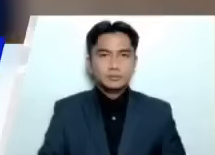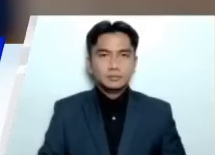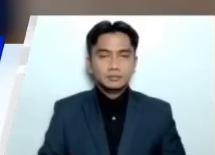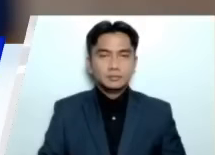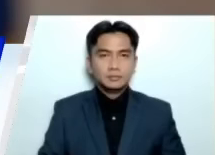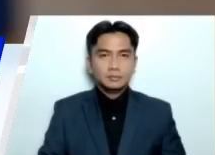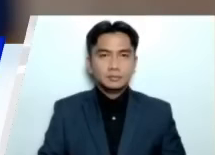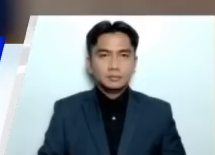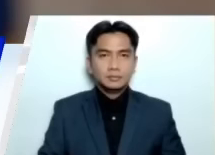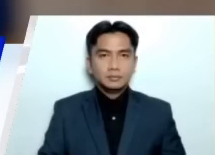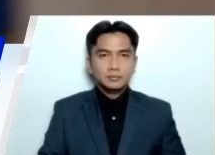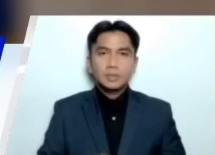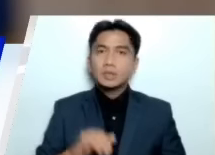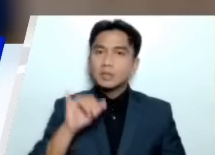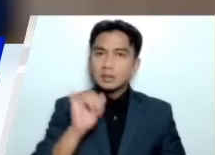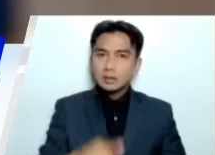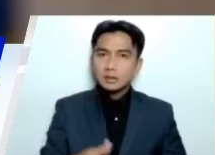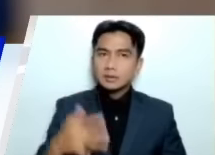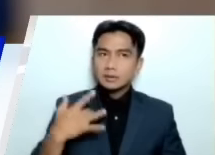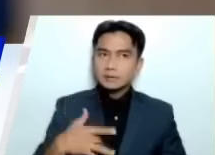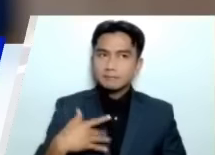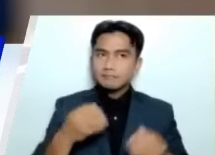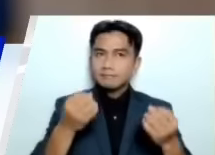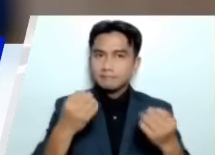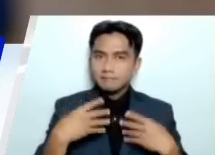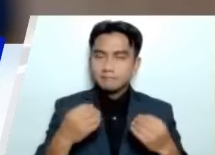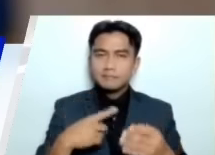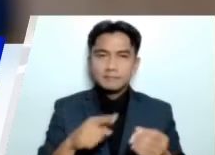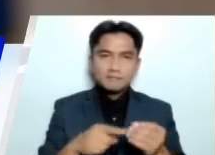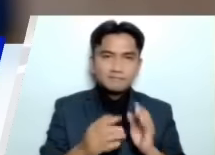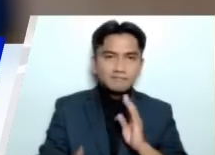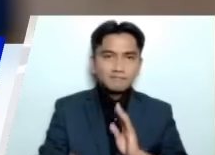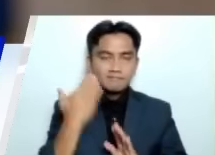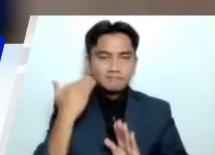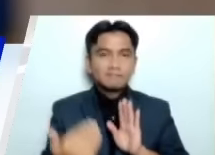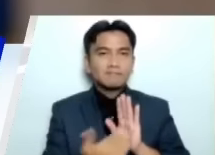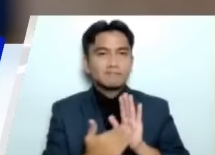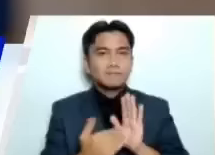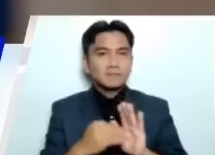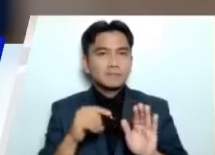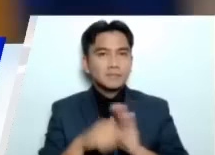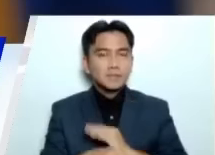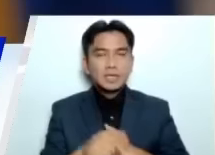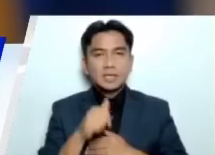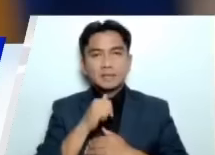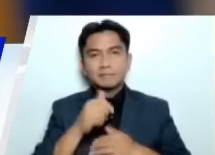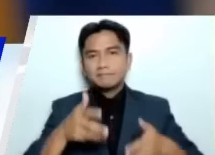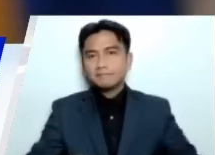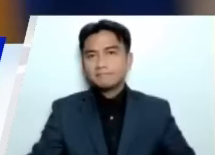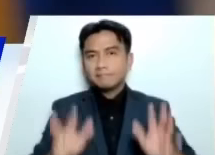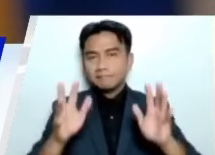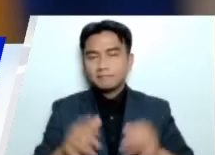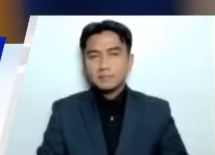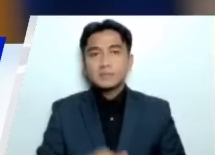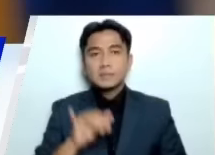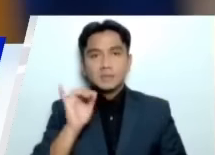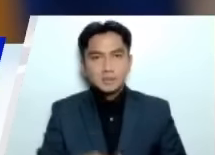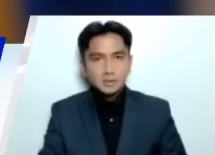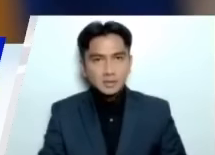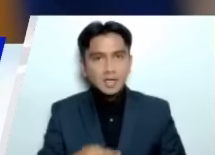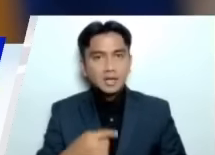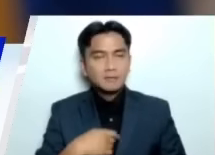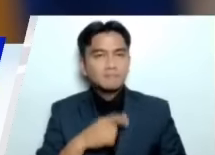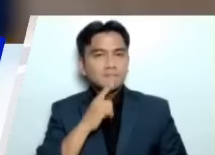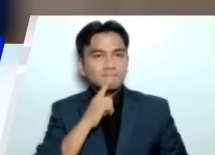Yung ganyang kriminal na pagtatangka ay hindi dapat pinapalampas. Yan ay aking